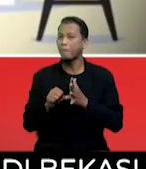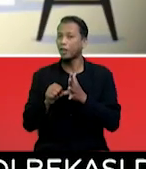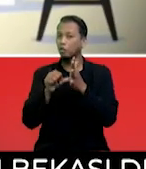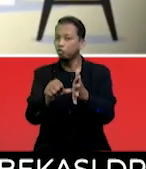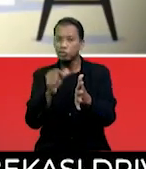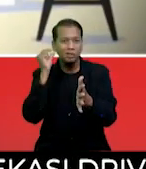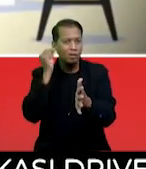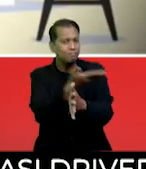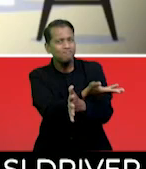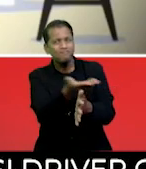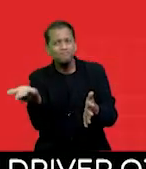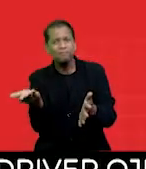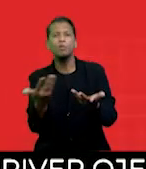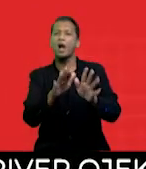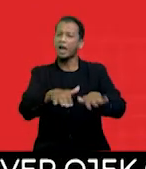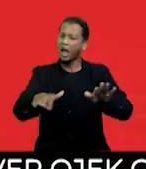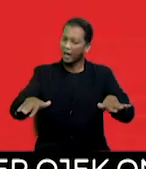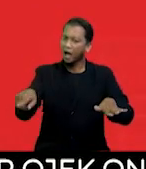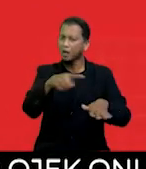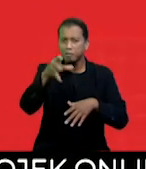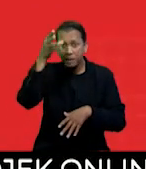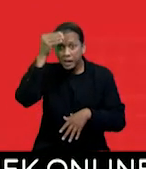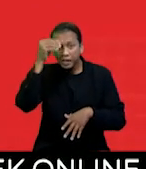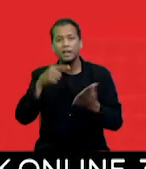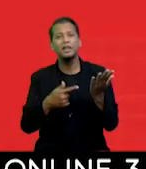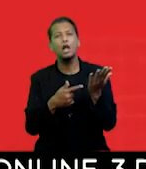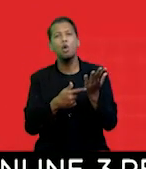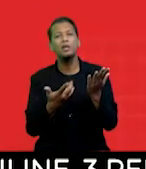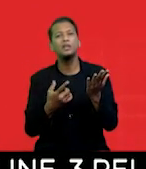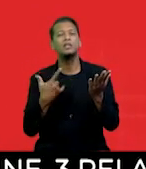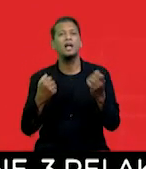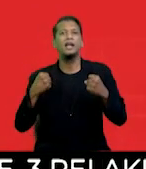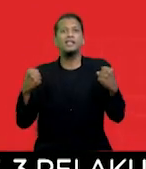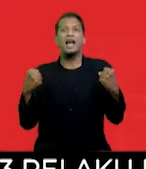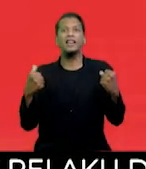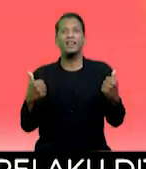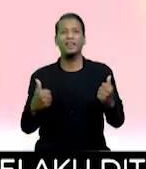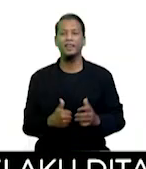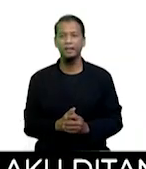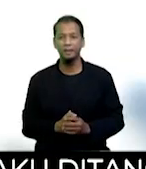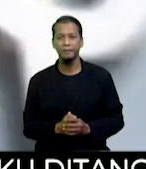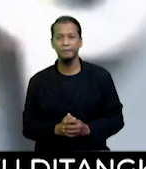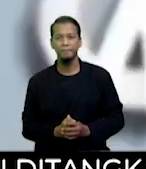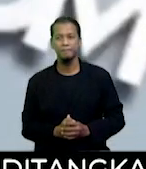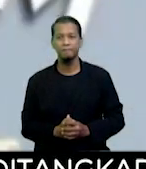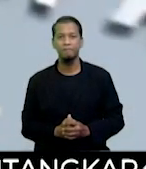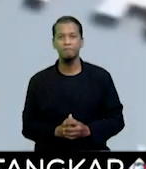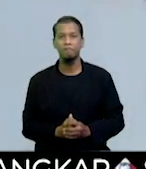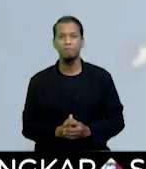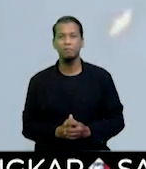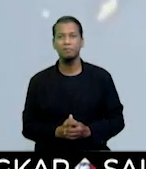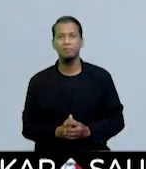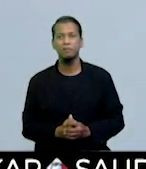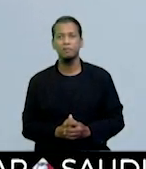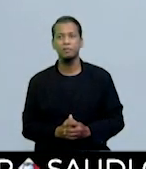mahasiswa untuk menemukan cara-cara yang membangun kesejahteraan digital di lingkungan sekolah. Kesejahteraan digital juga